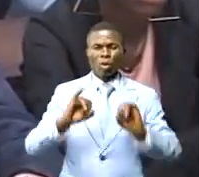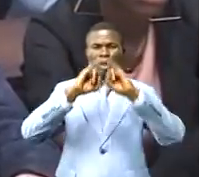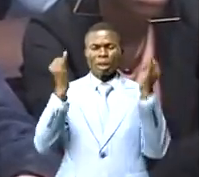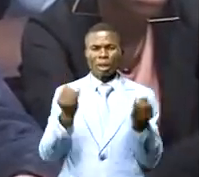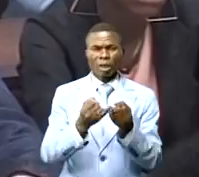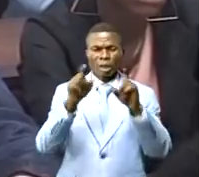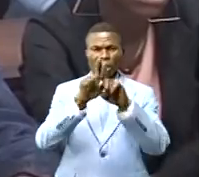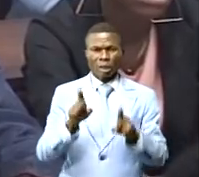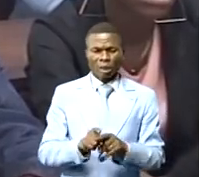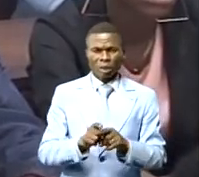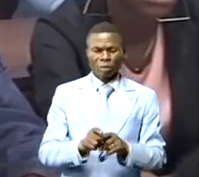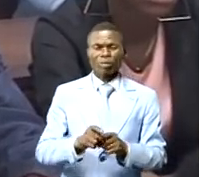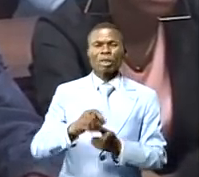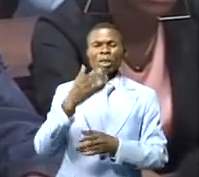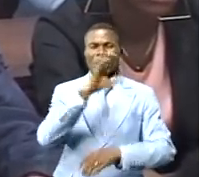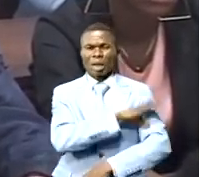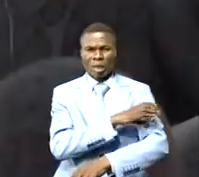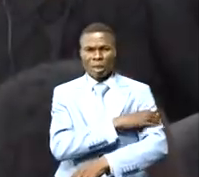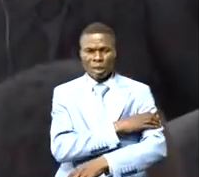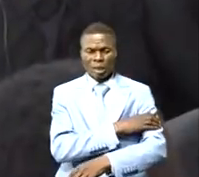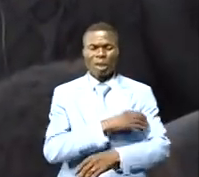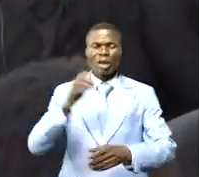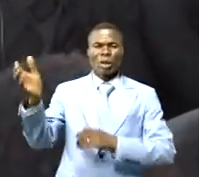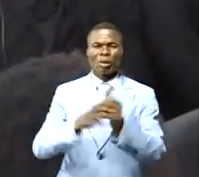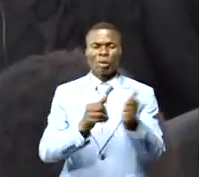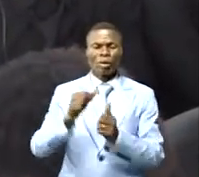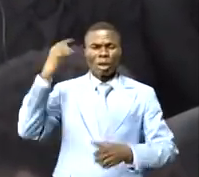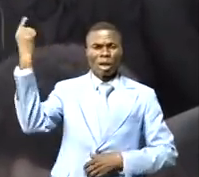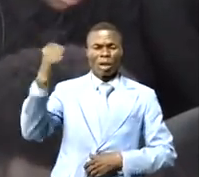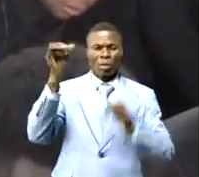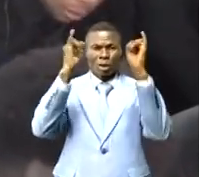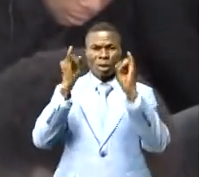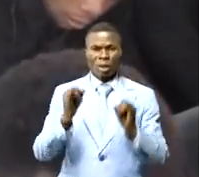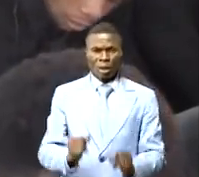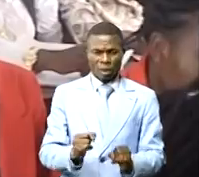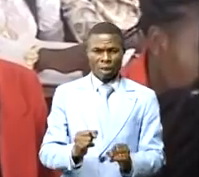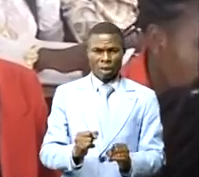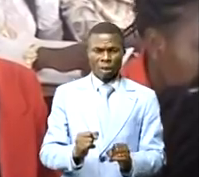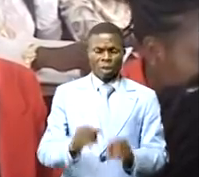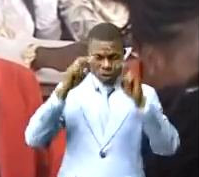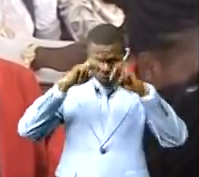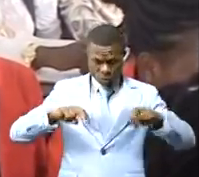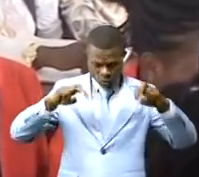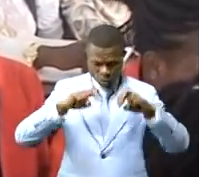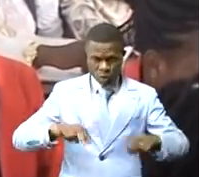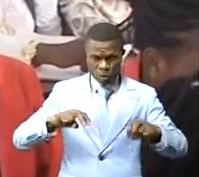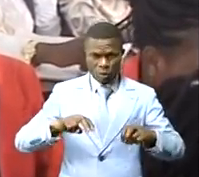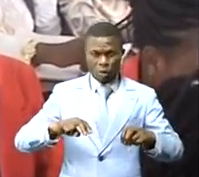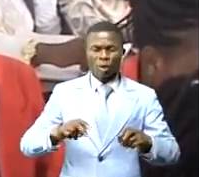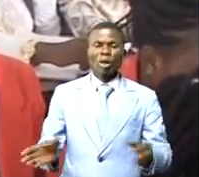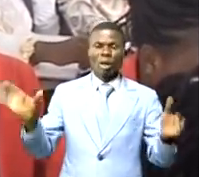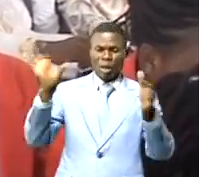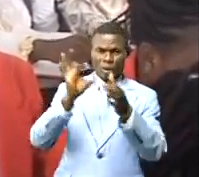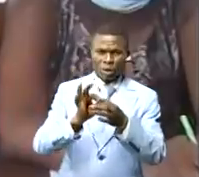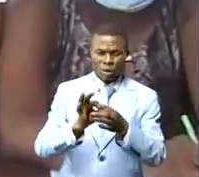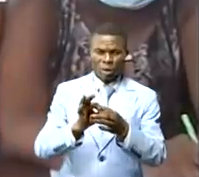et le capitalisme avec la bascule du monde au numérique qui ont eu lieu, la recherche de reconfiguration